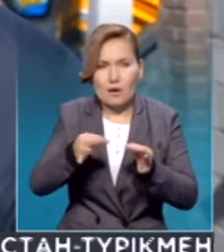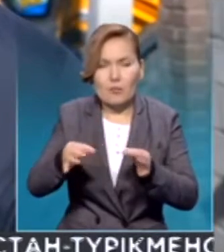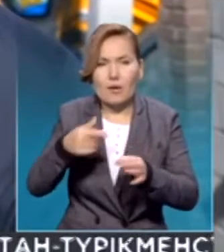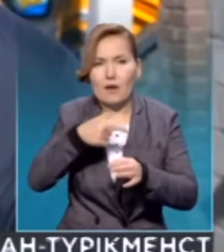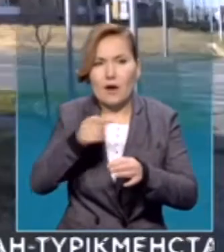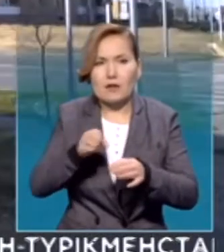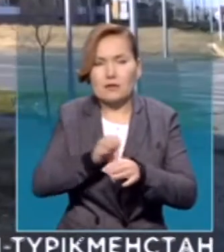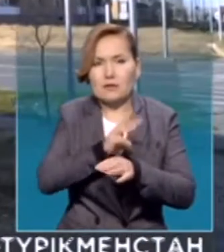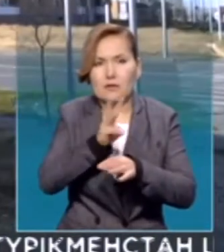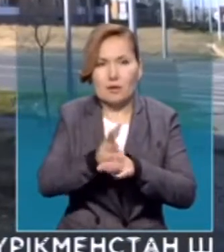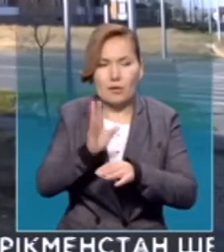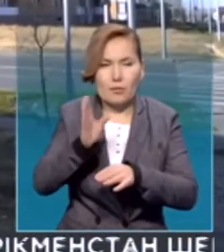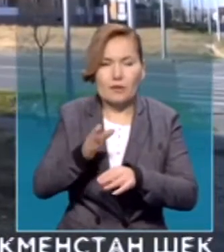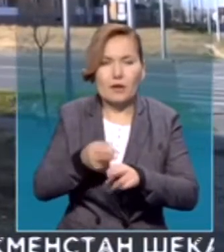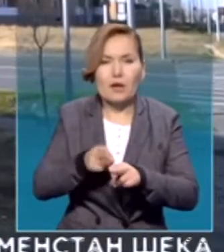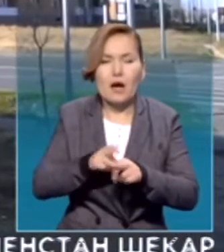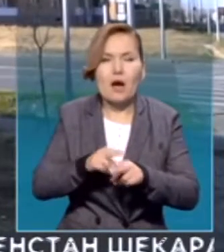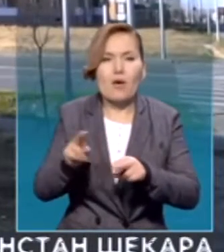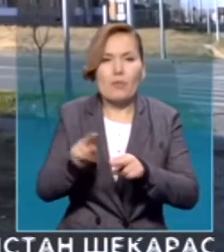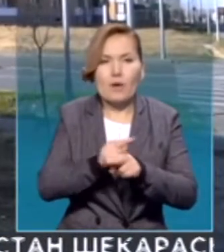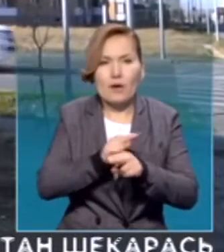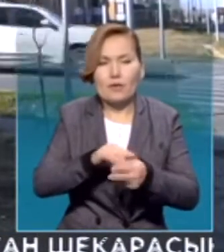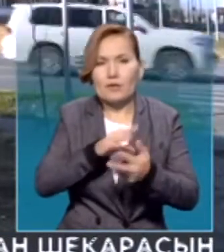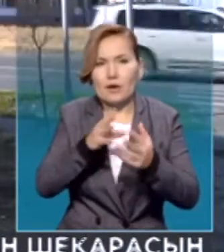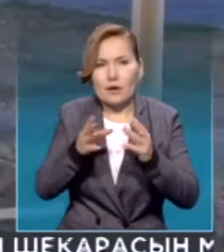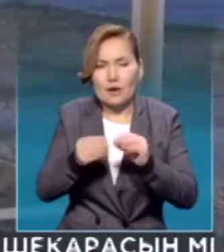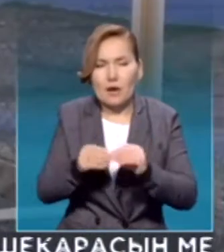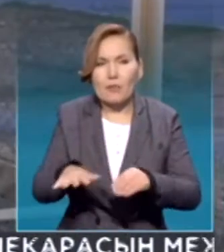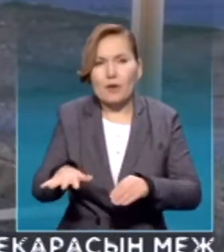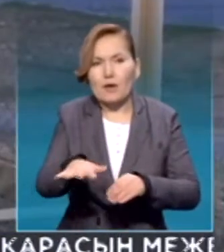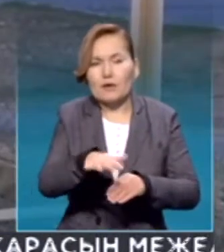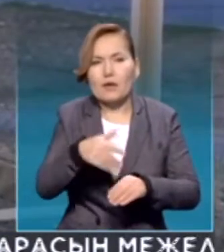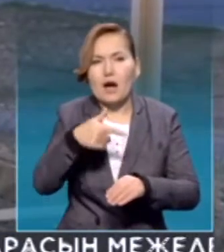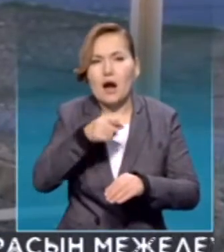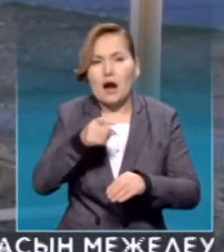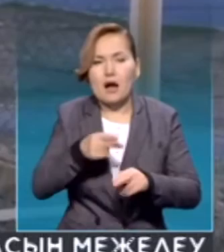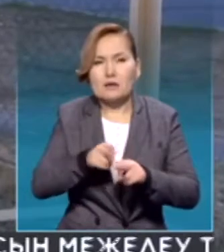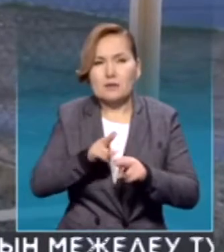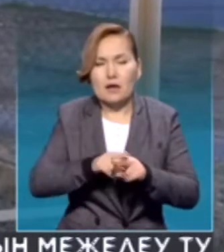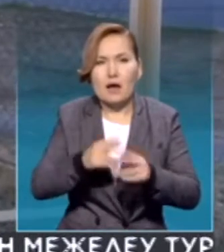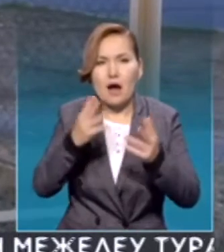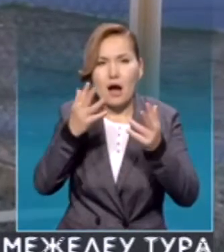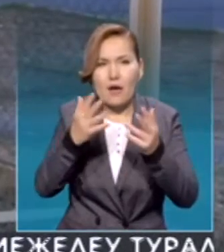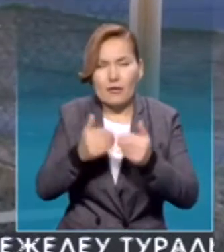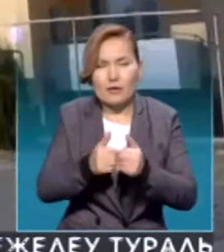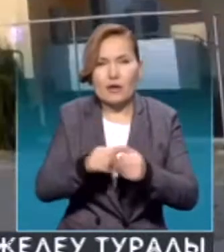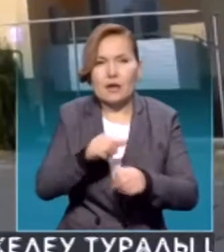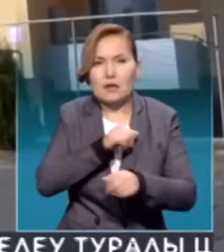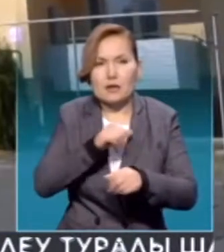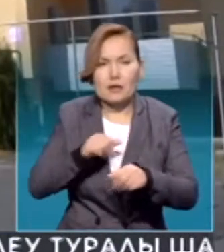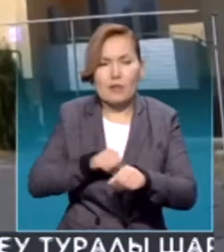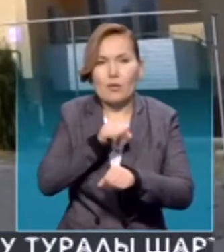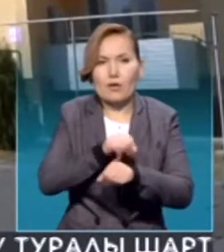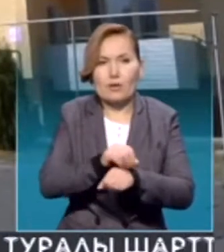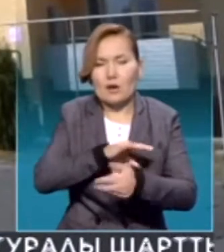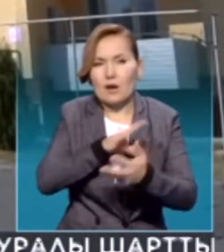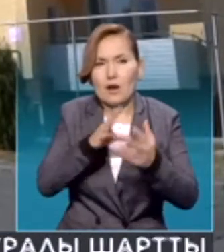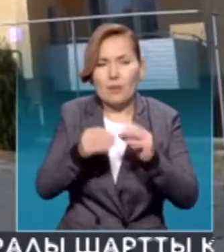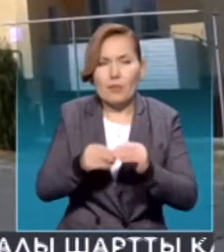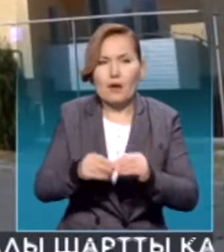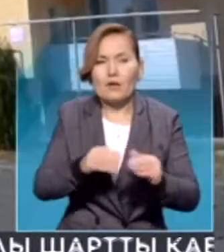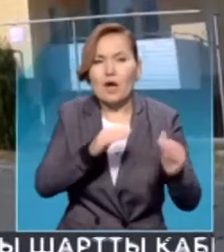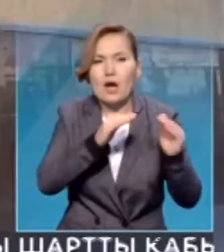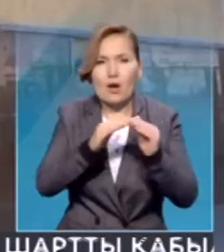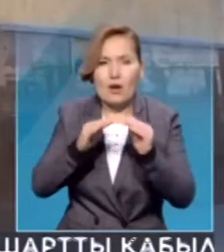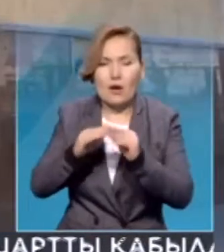жаанык болот. Апаттын алдын алуу максатында бир нече шагын ауданда газ таратуу жүйөлөрү автомат түрдө өздүгүнөн өшүп калды. Натыйжасында көп кабатта